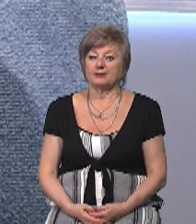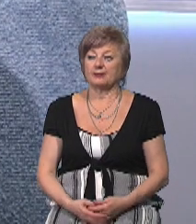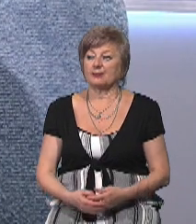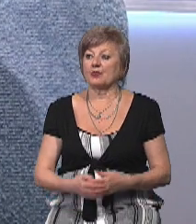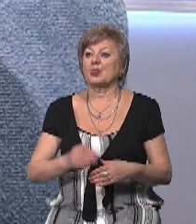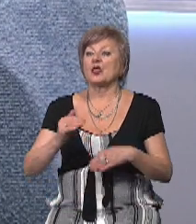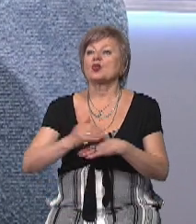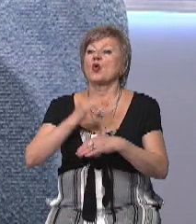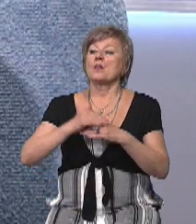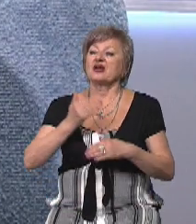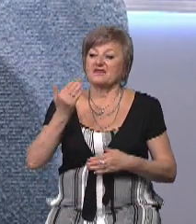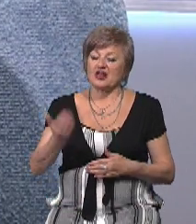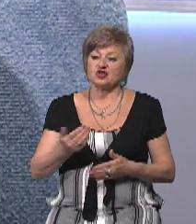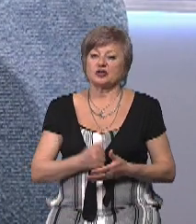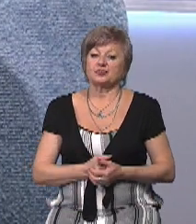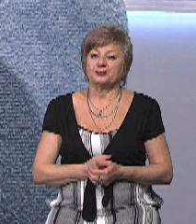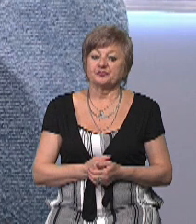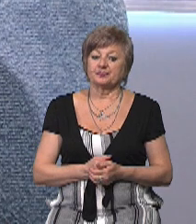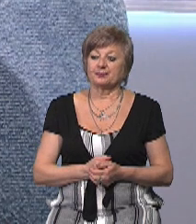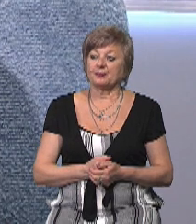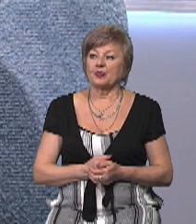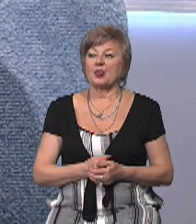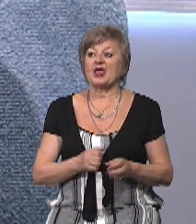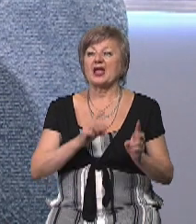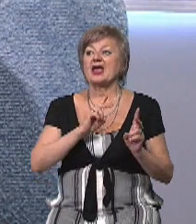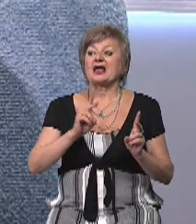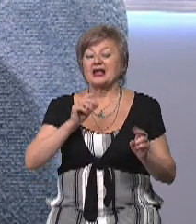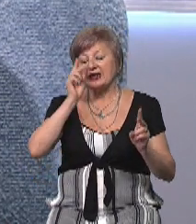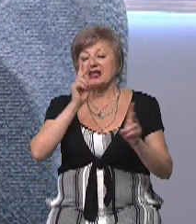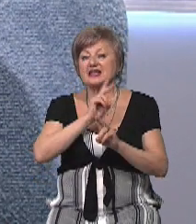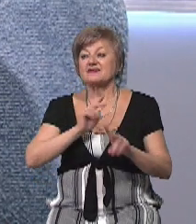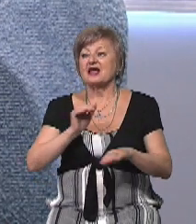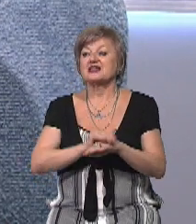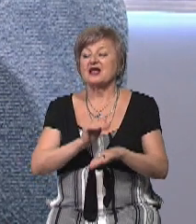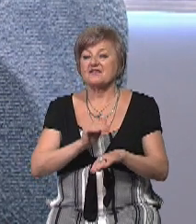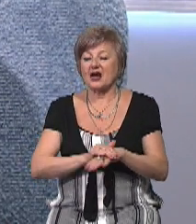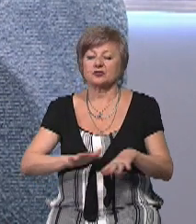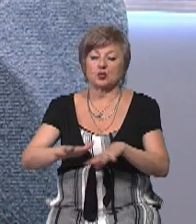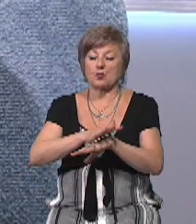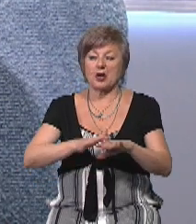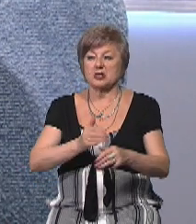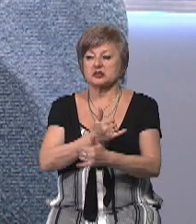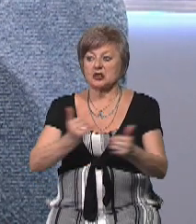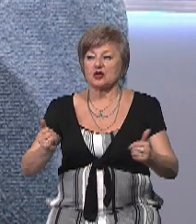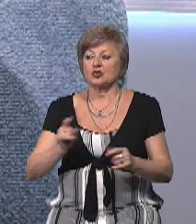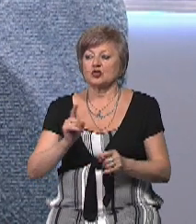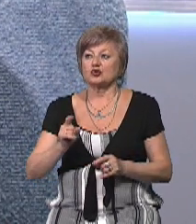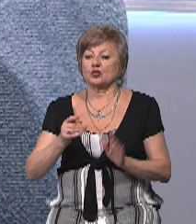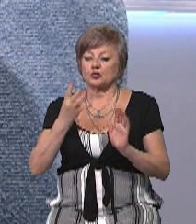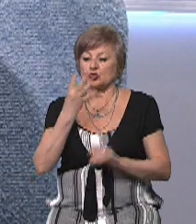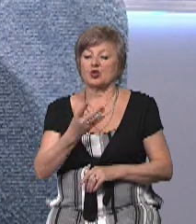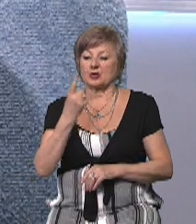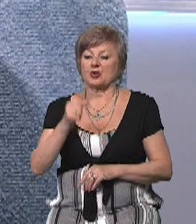Добрий вечір, Сергій Миколаївич. Добрий вечір. Сергій Миколаївич, які ще невідомі факти широкому загалу щодо підриву греблі у